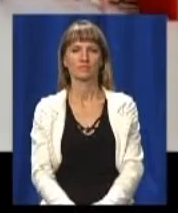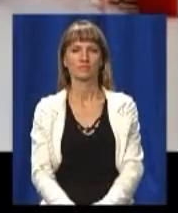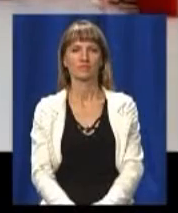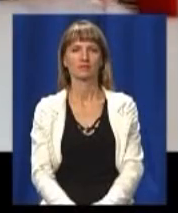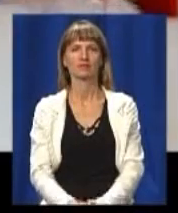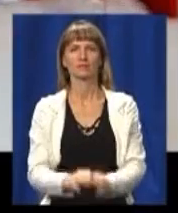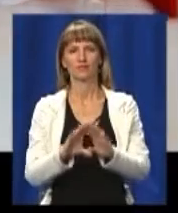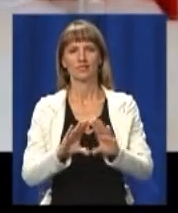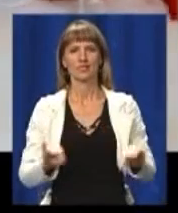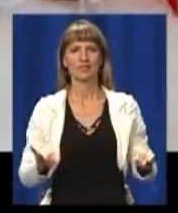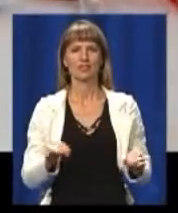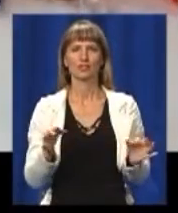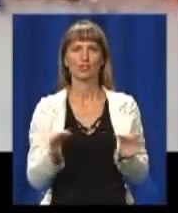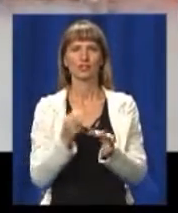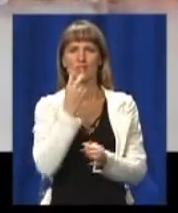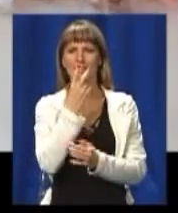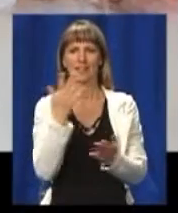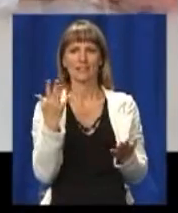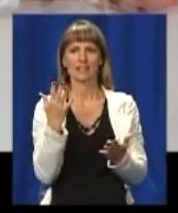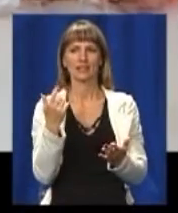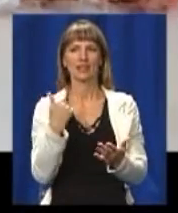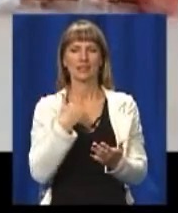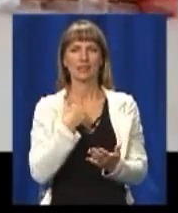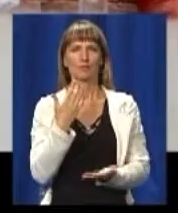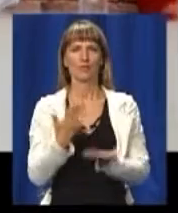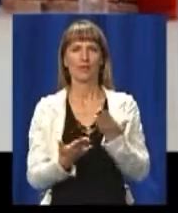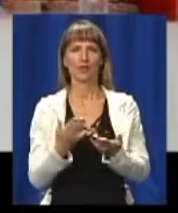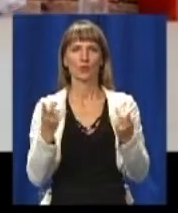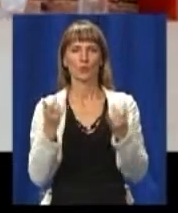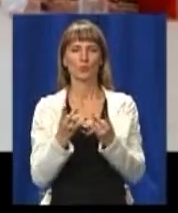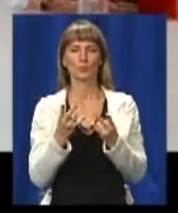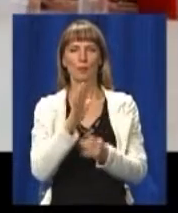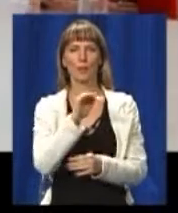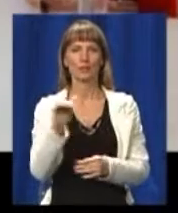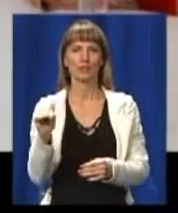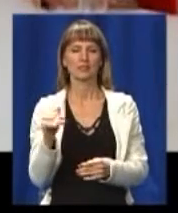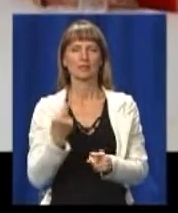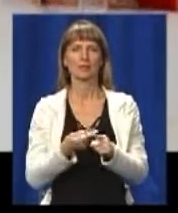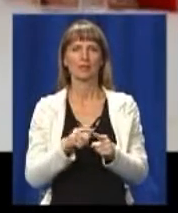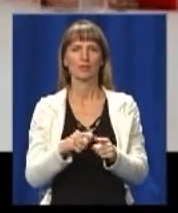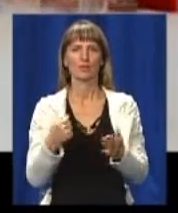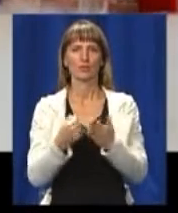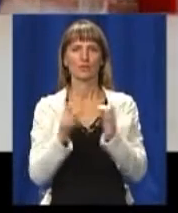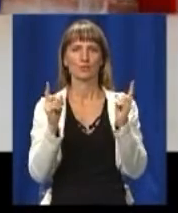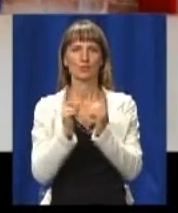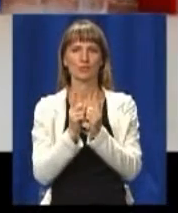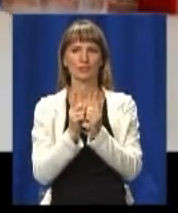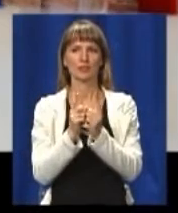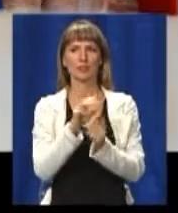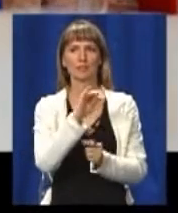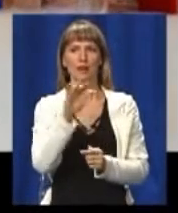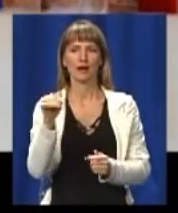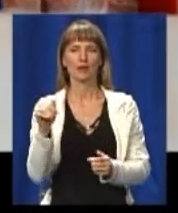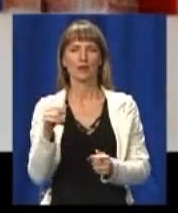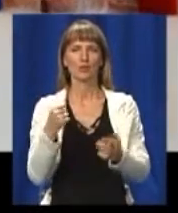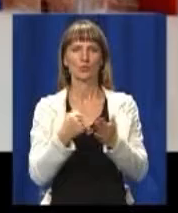Так, ну все, нам тут більше нічого не видно, і нам, мабуть, потрібно прощатися, тому до побачення, так?